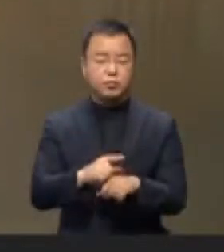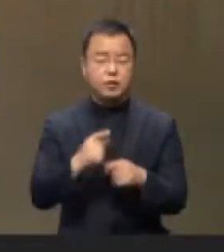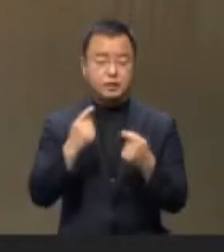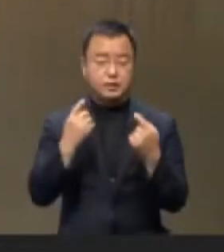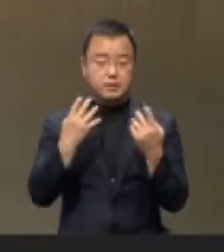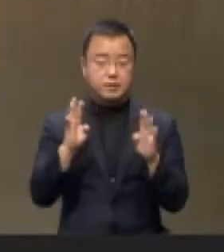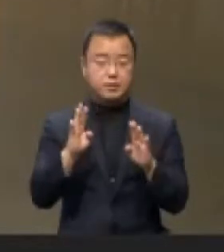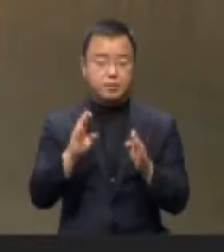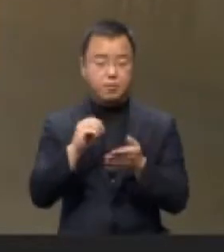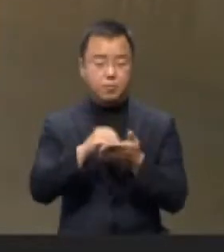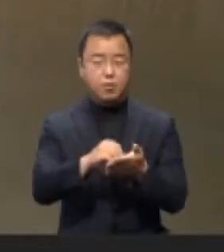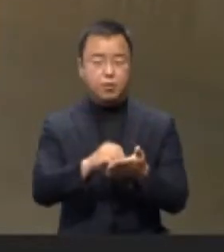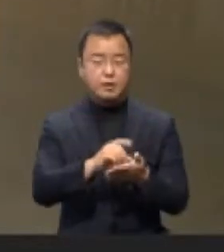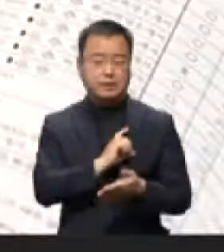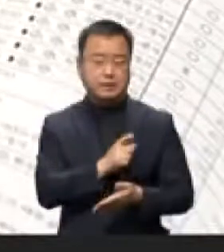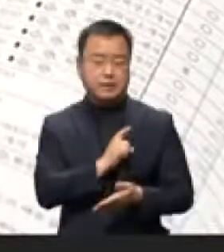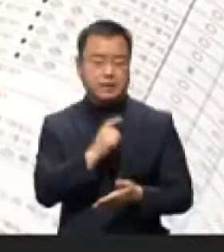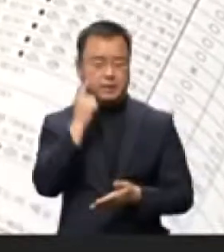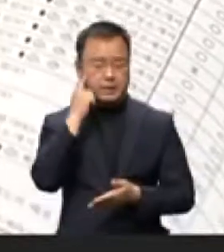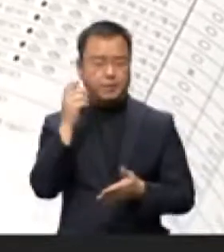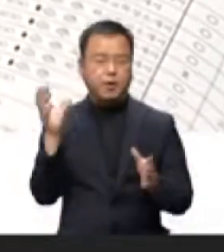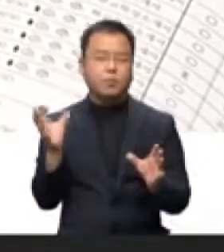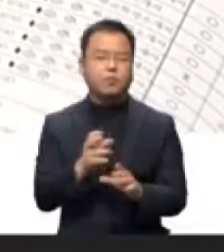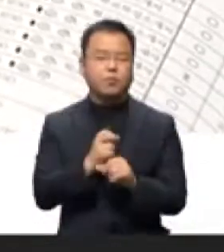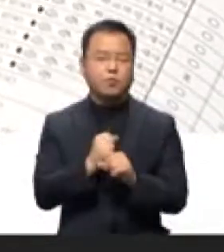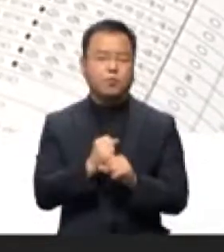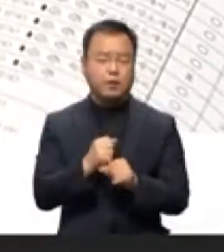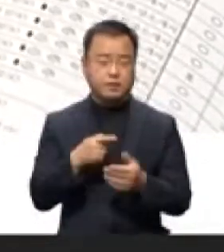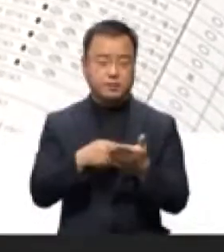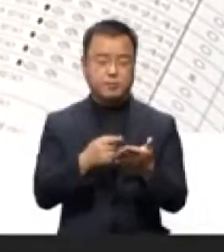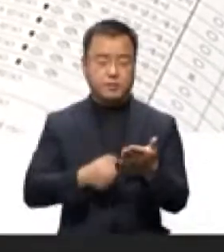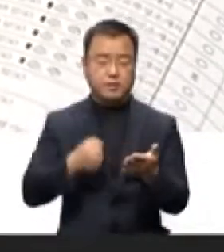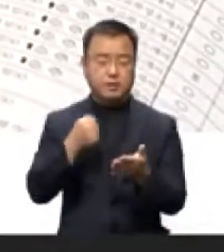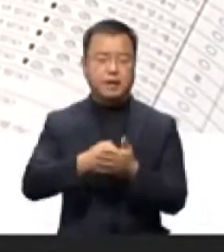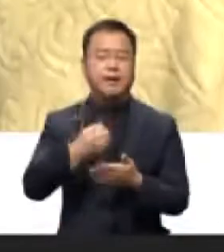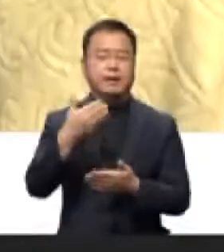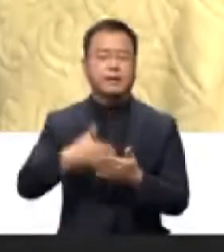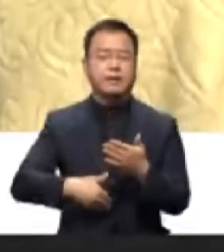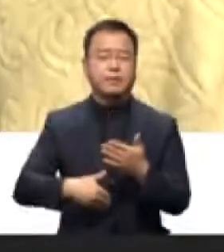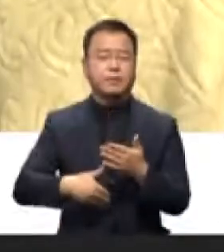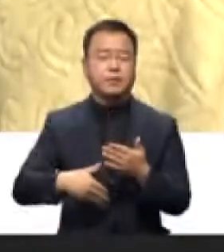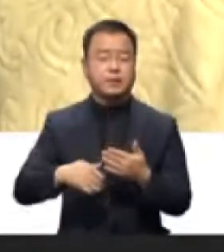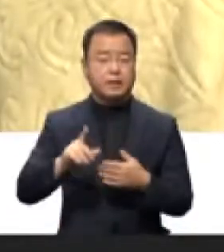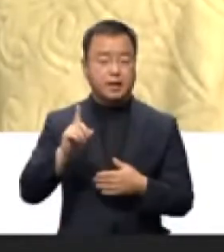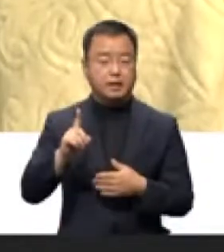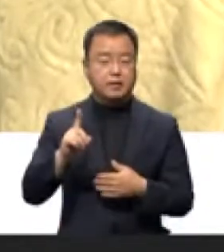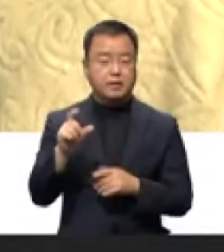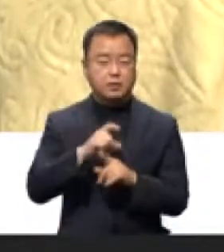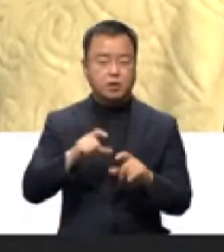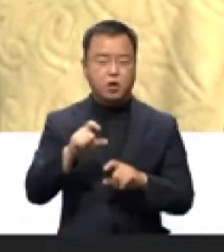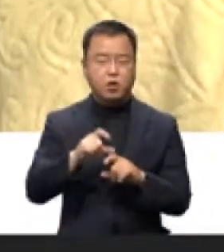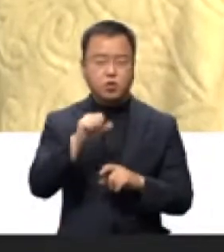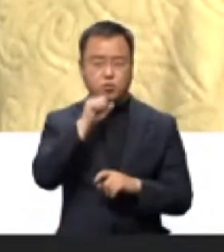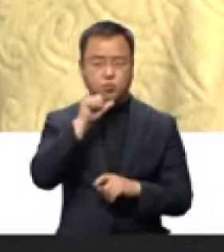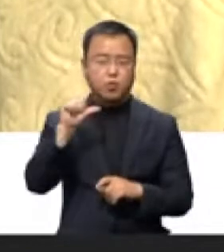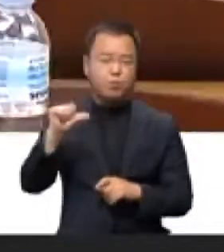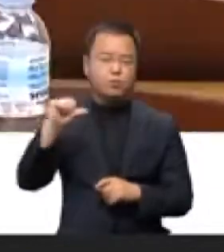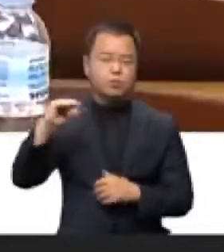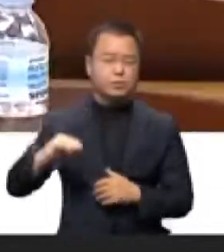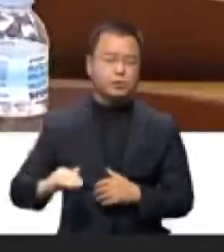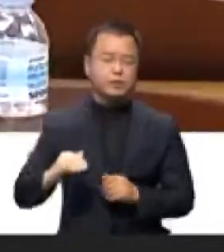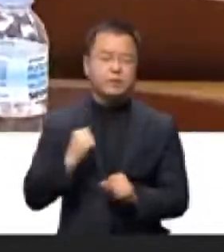고려해 결정합니다 남은 카드 한두개는 평소 모의 평가 점수 에서 5 젊 정도 낮춰 안정 지원에 필요가